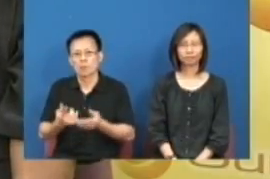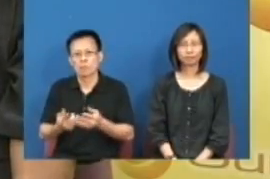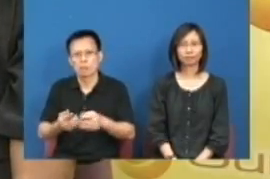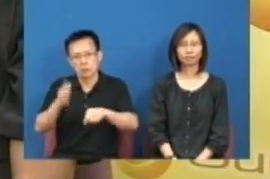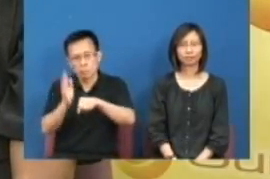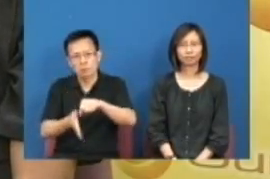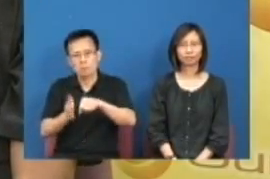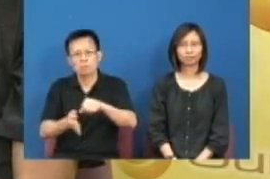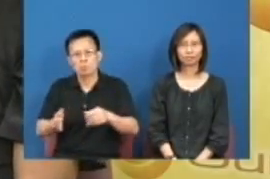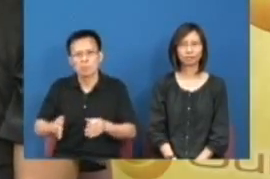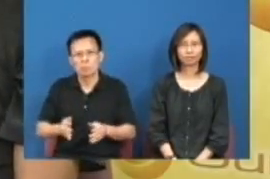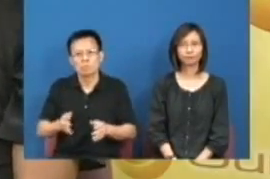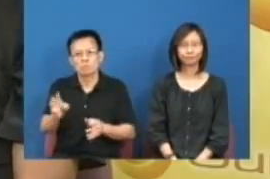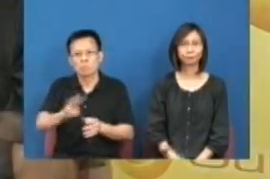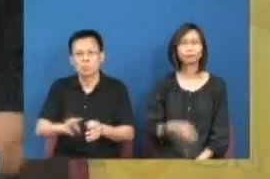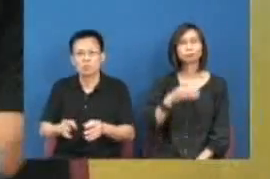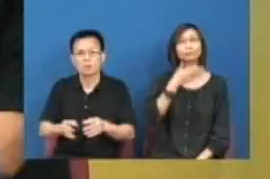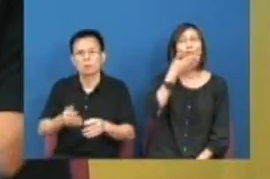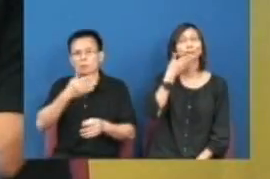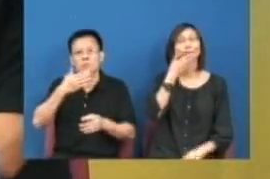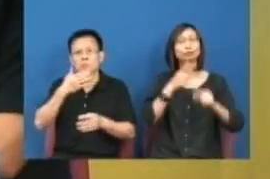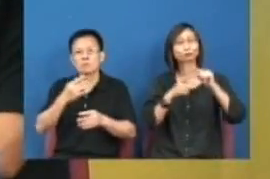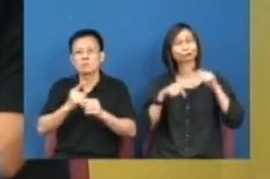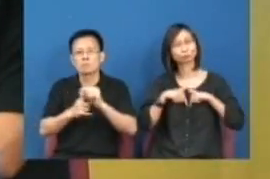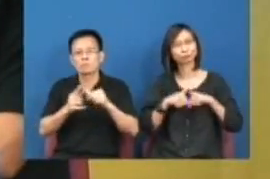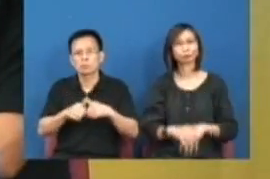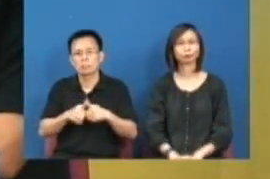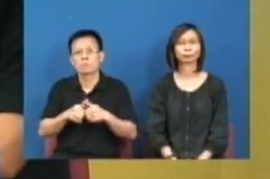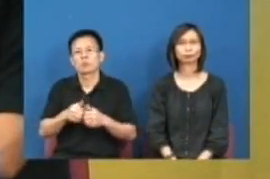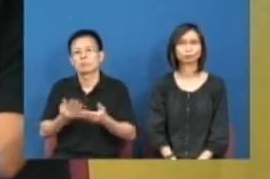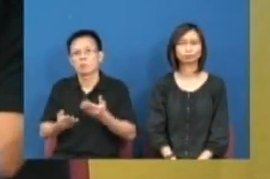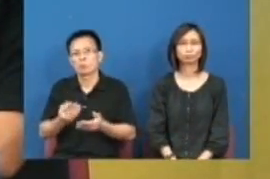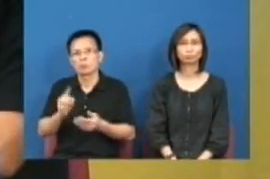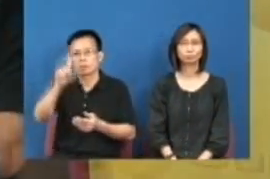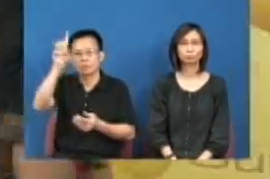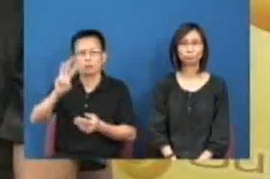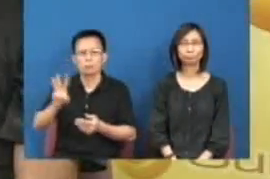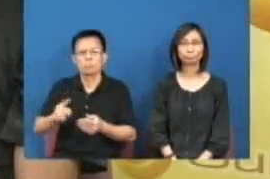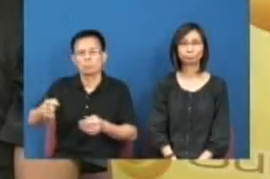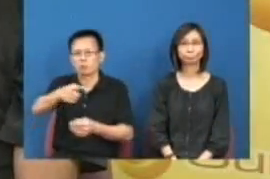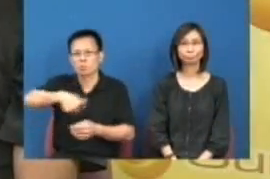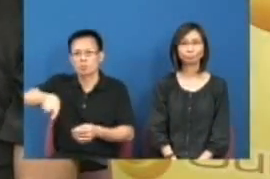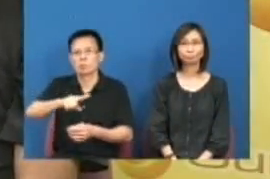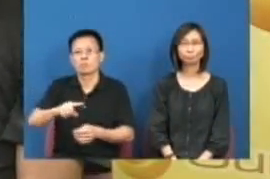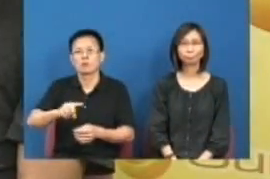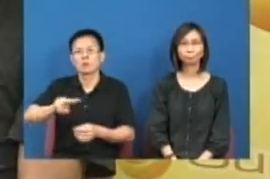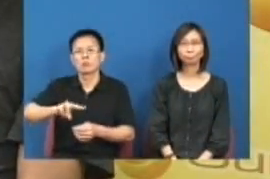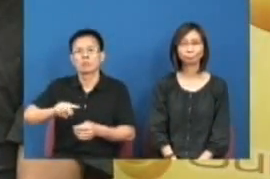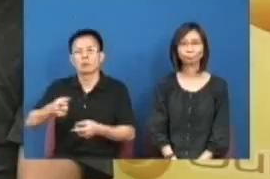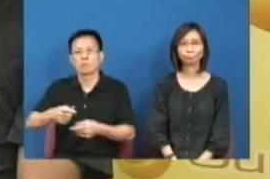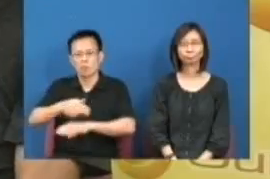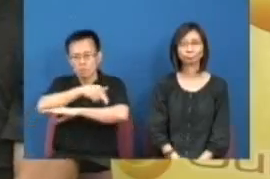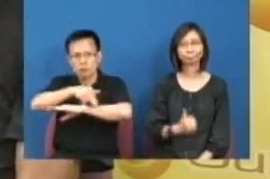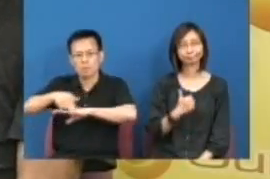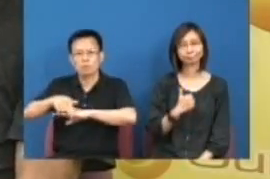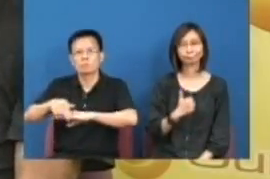的個所謂青年中心以至到在天水圍都是即係整定的啦，係隔